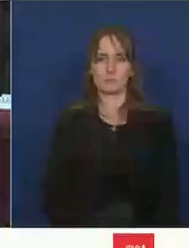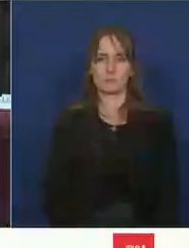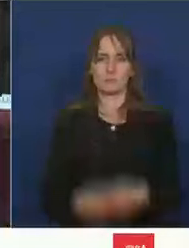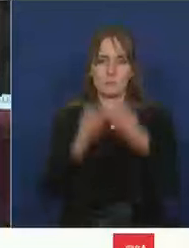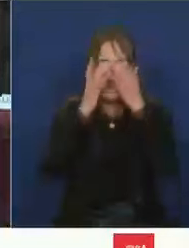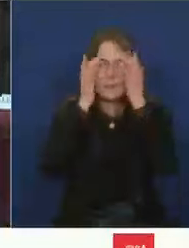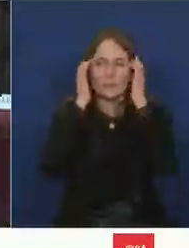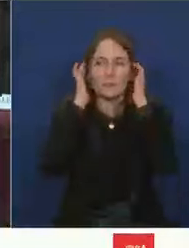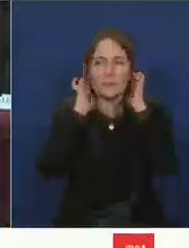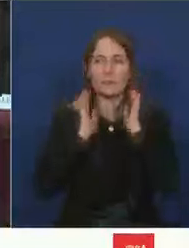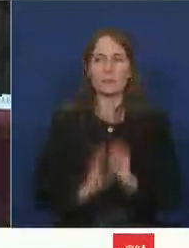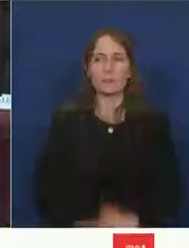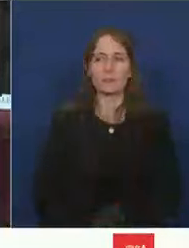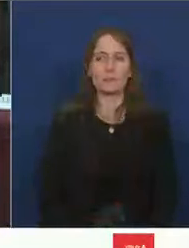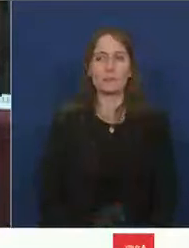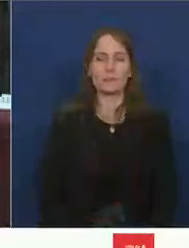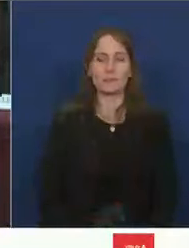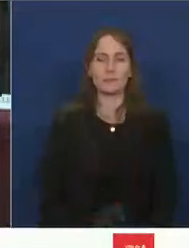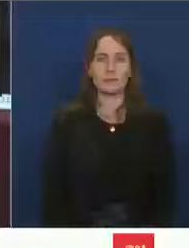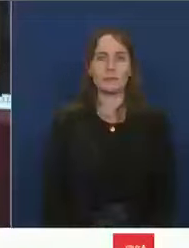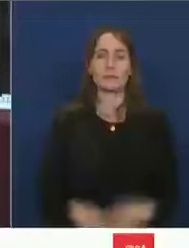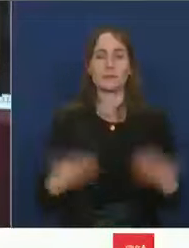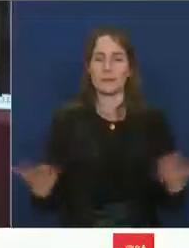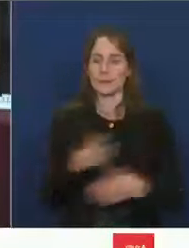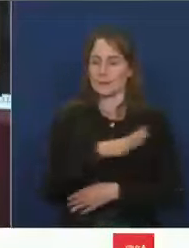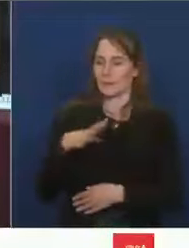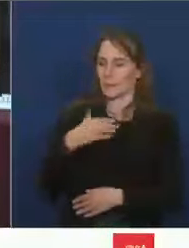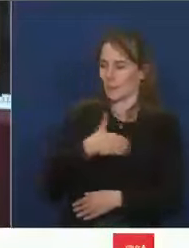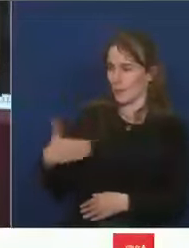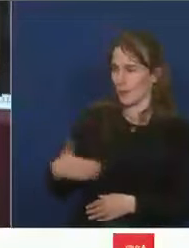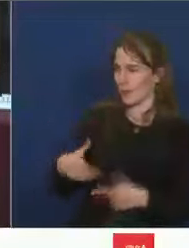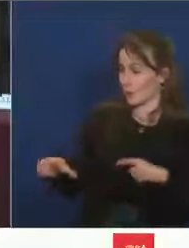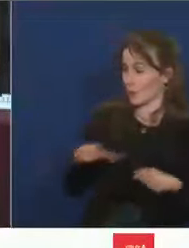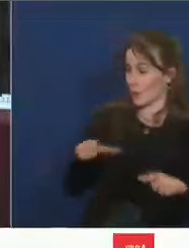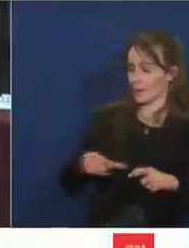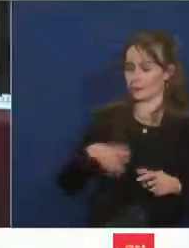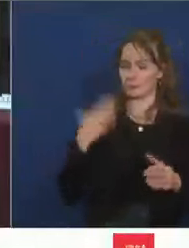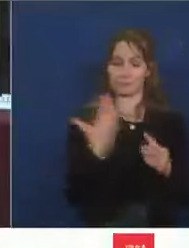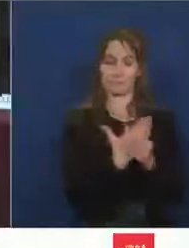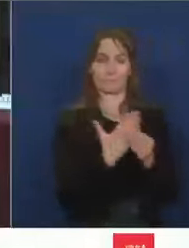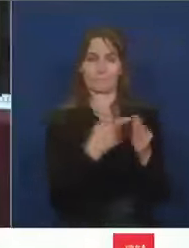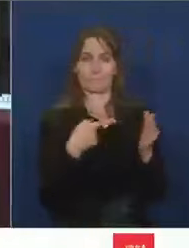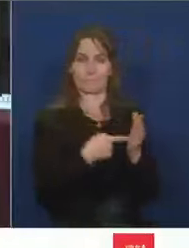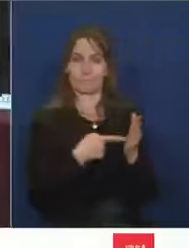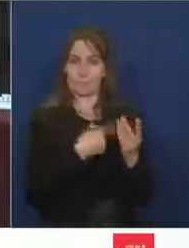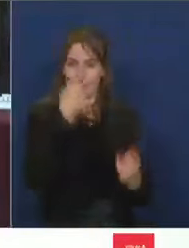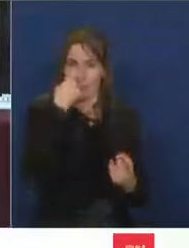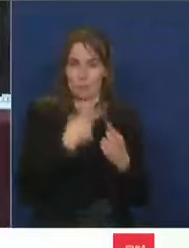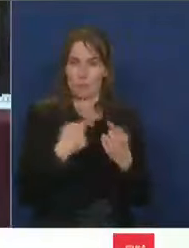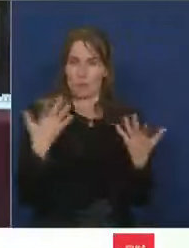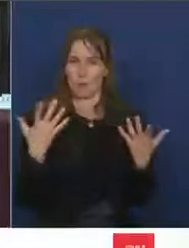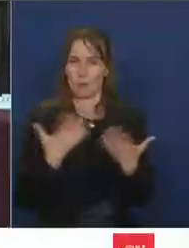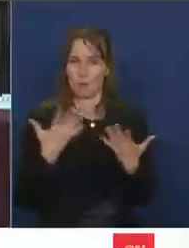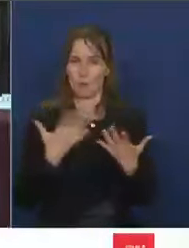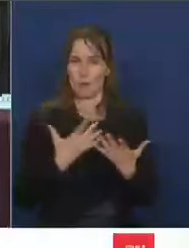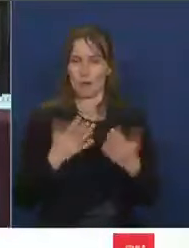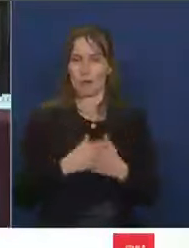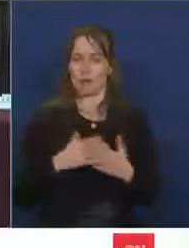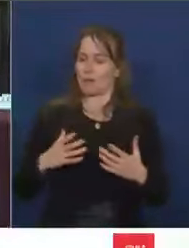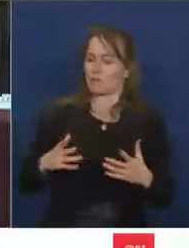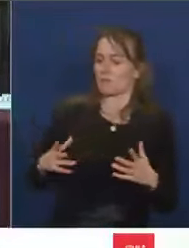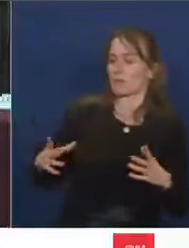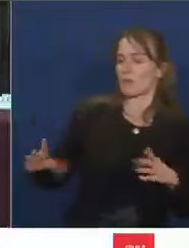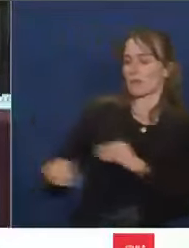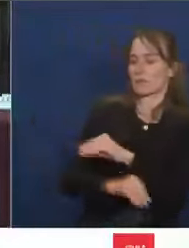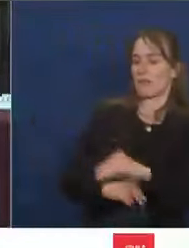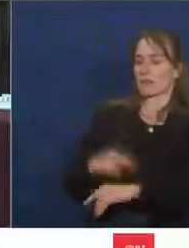Madame le maire, chers collègues, la délibération qui nous est soumise vise à requalifier un délaissé en espace vert qui sera